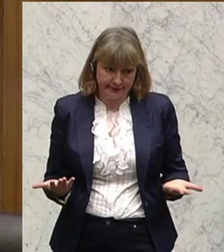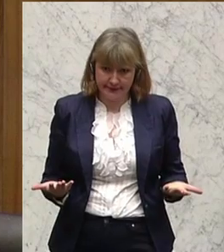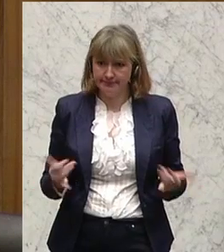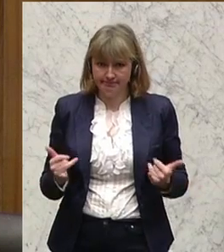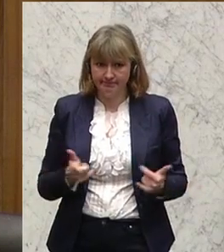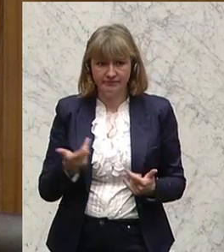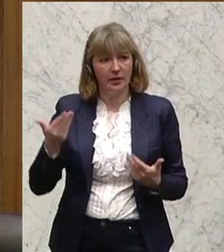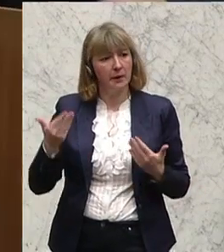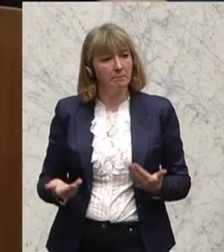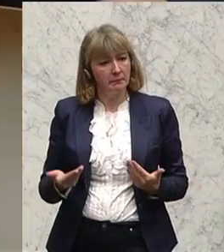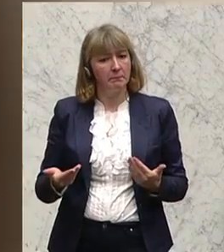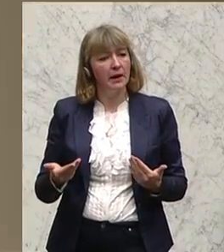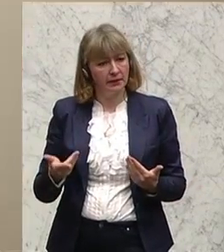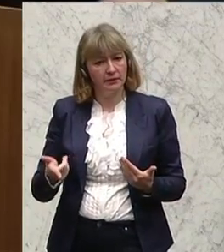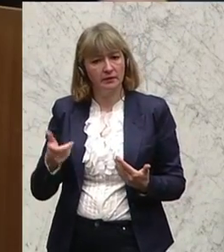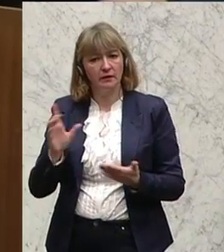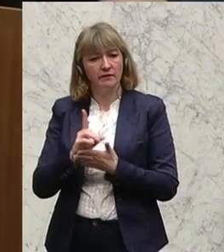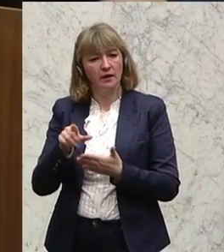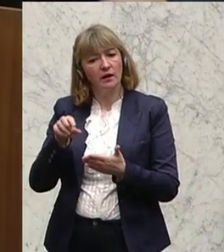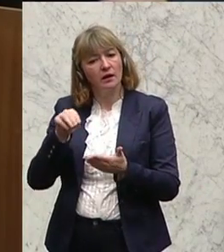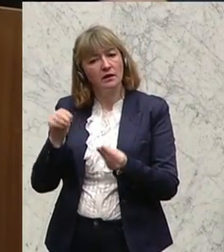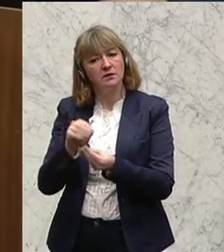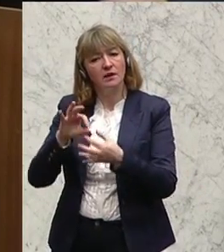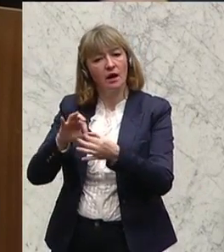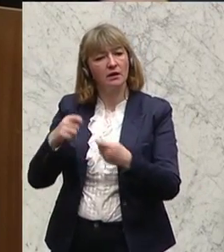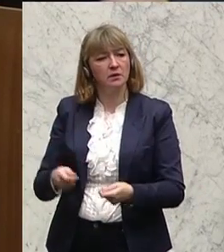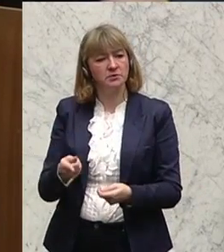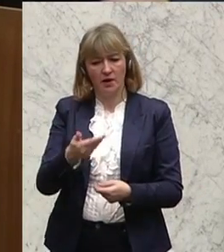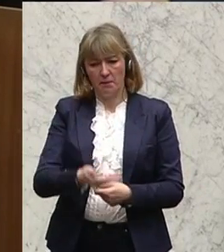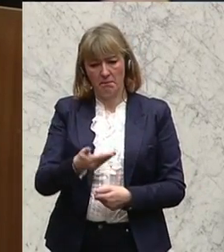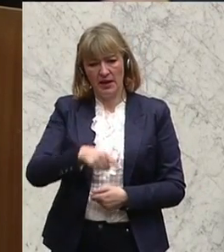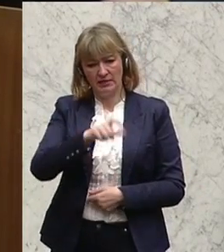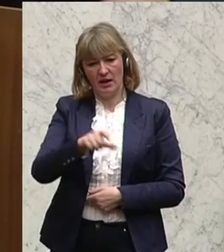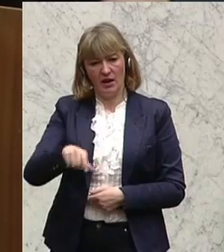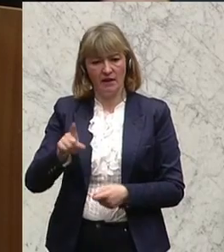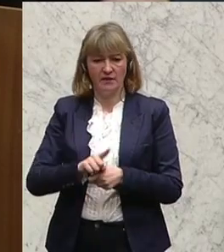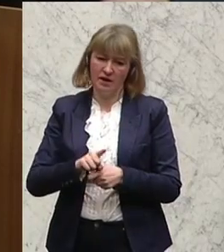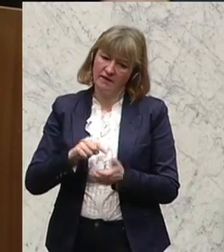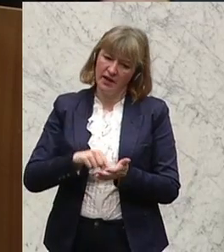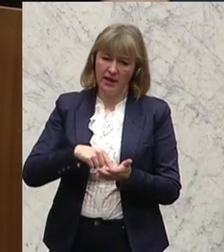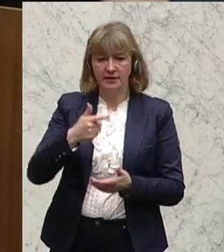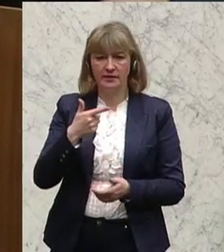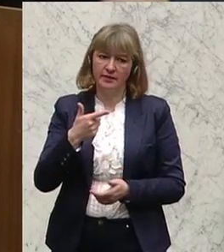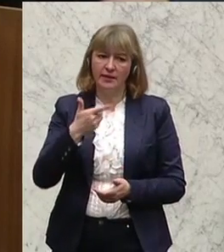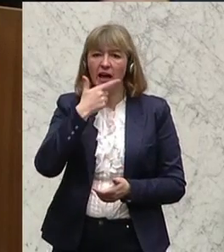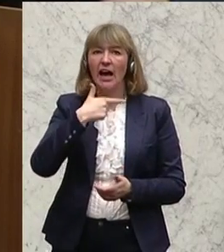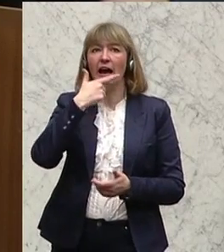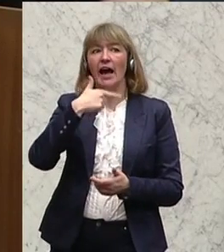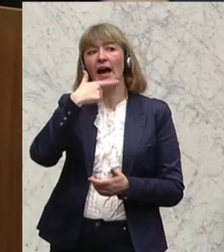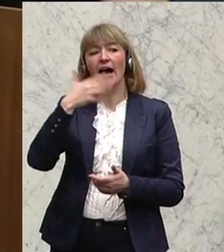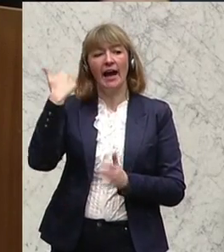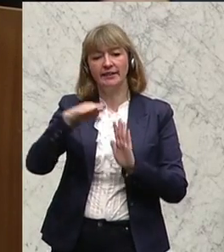zitierten Mietadel gibt, bestehend aus Mietern, die einfach aus anachronistischen